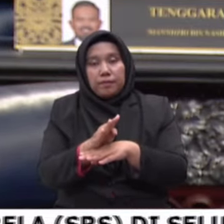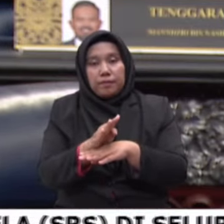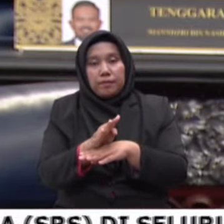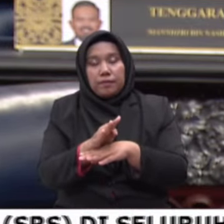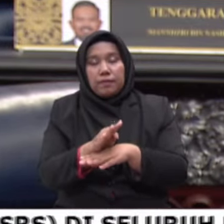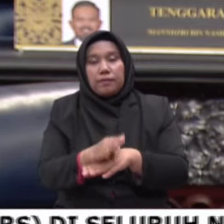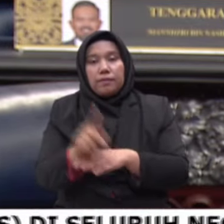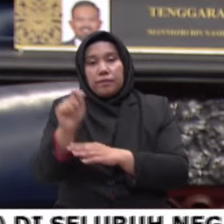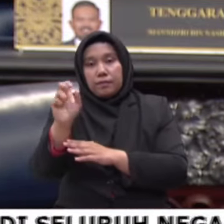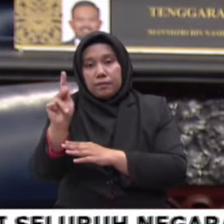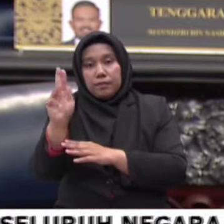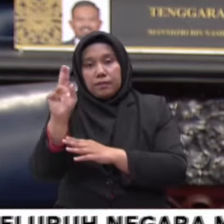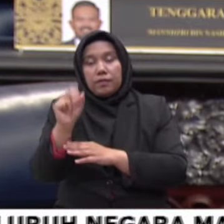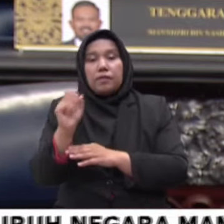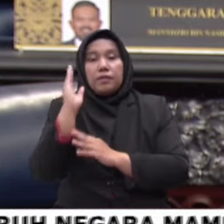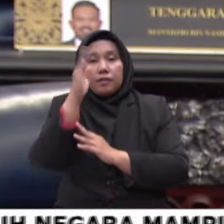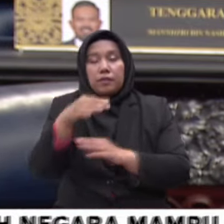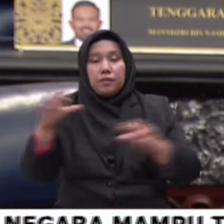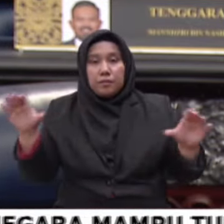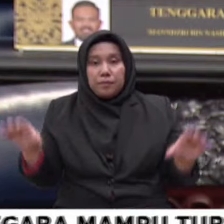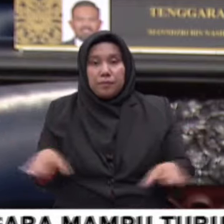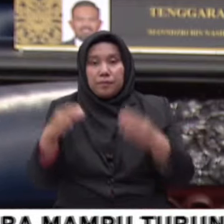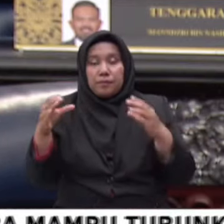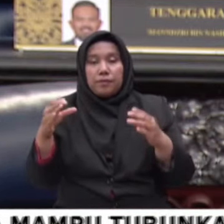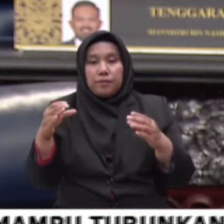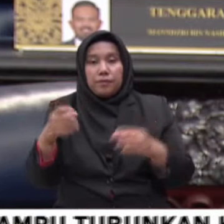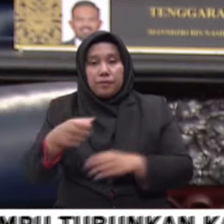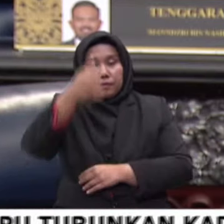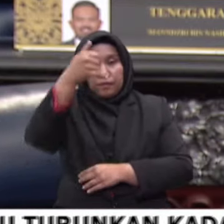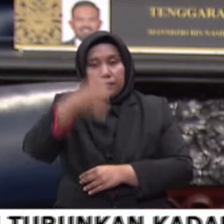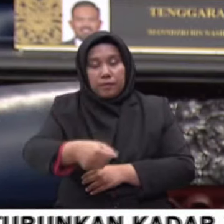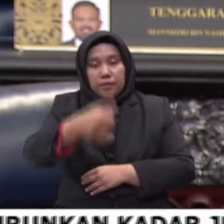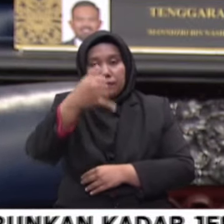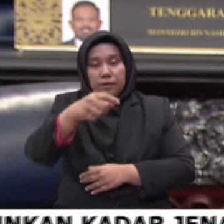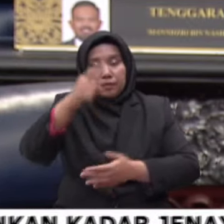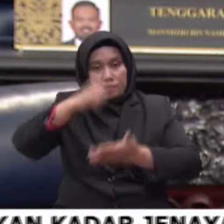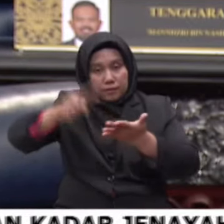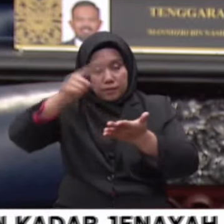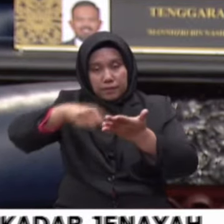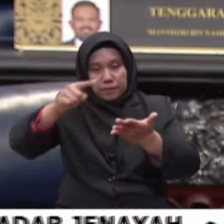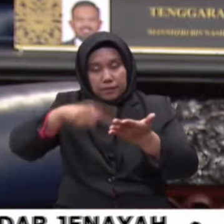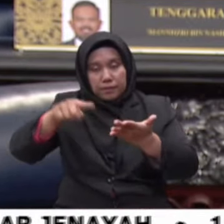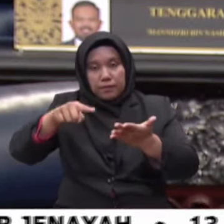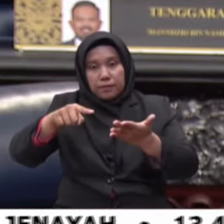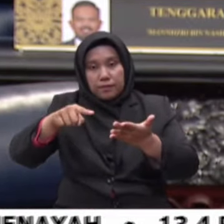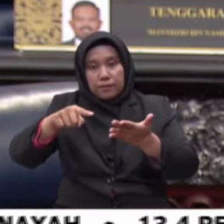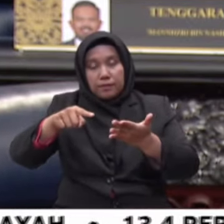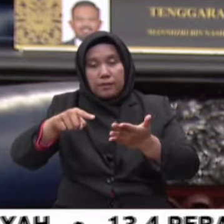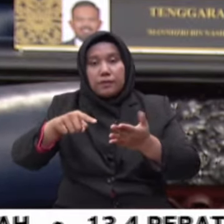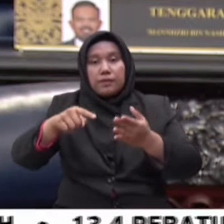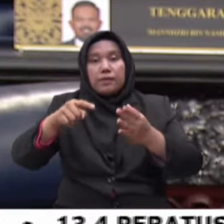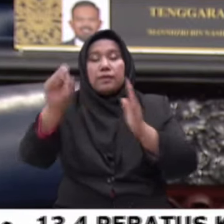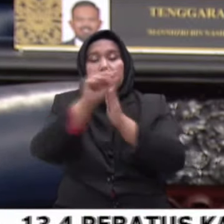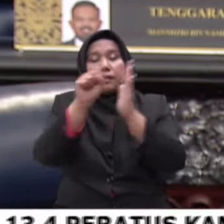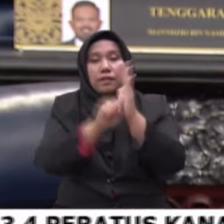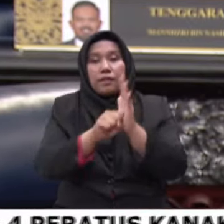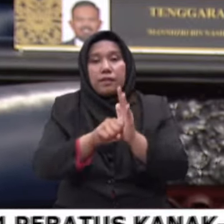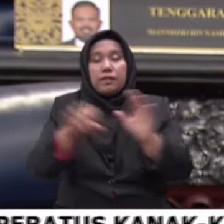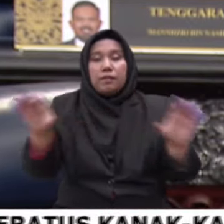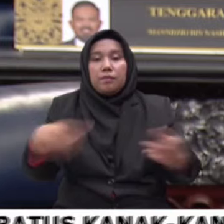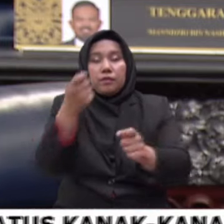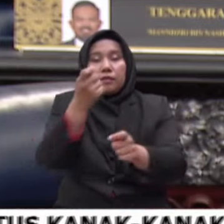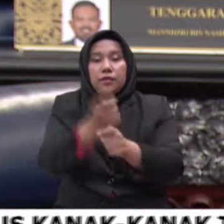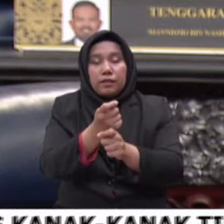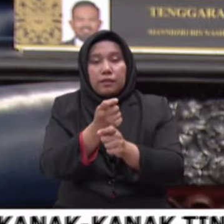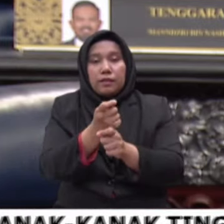itu, Tekun seharusnya melakukan penilaian serta semakan semula terhadap kriteria serta syarat yang ditetapkan sebagai